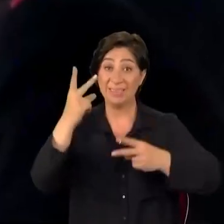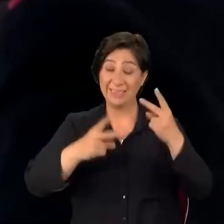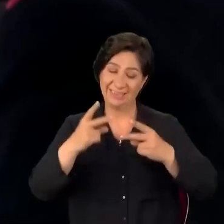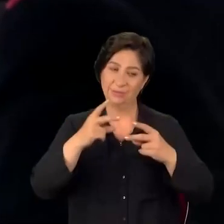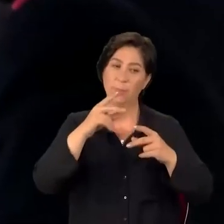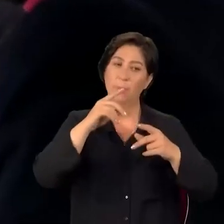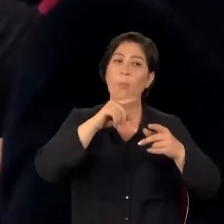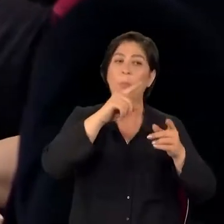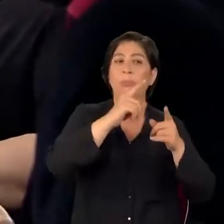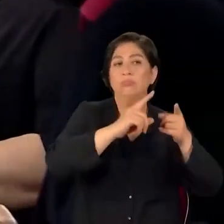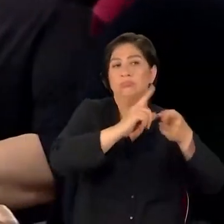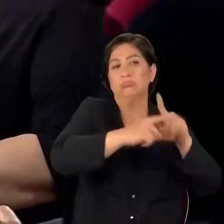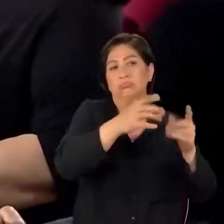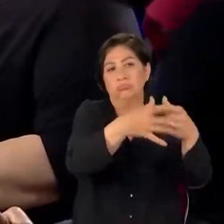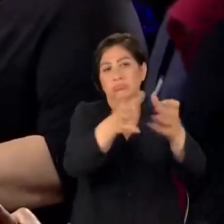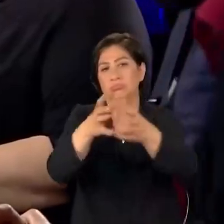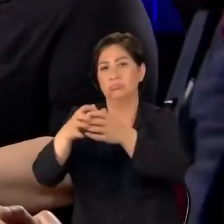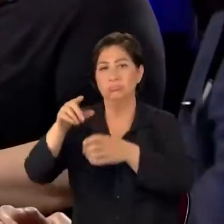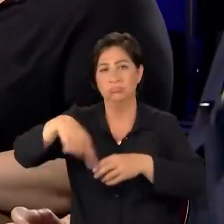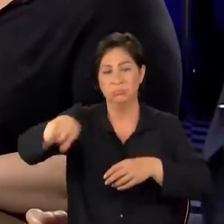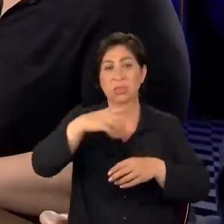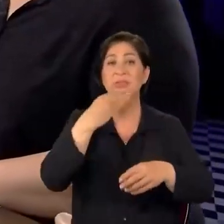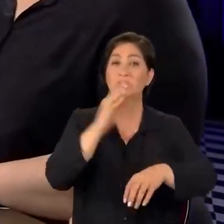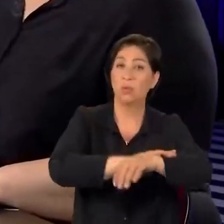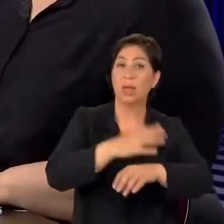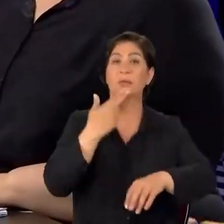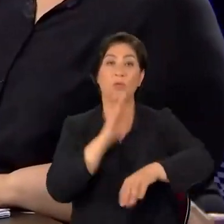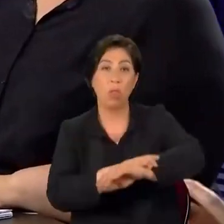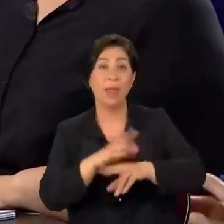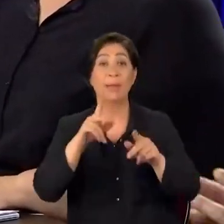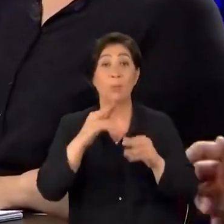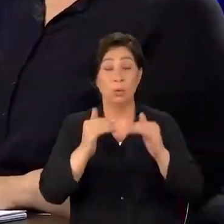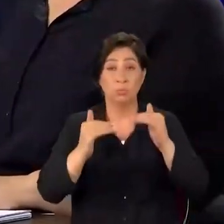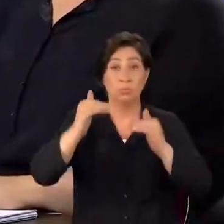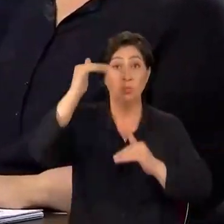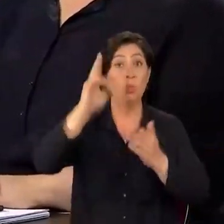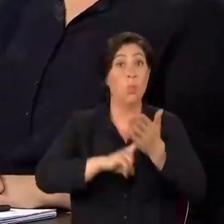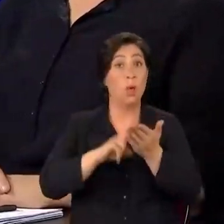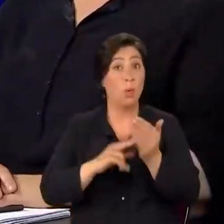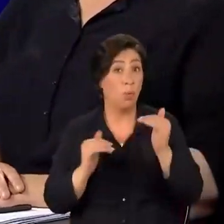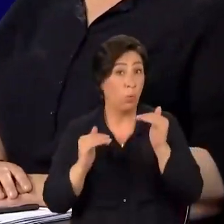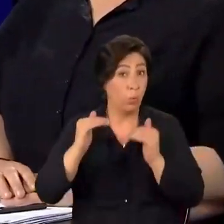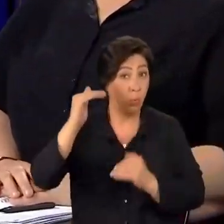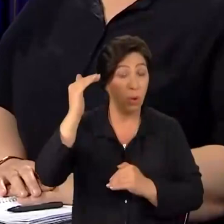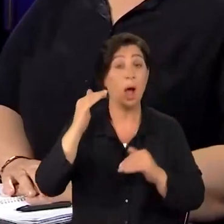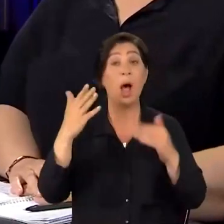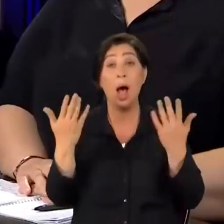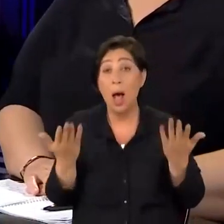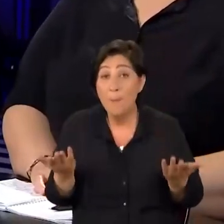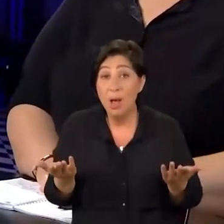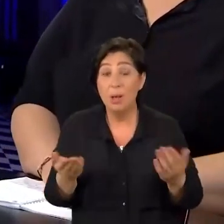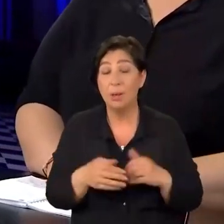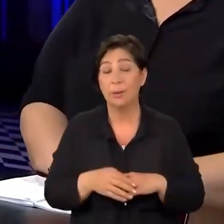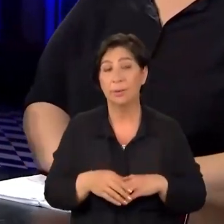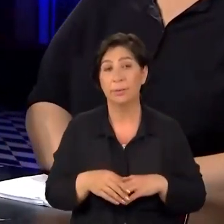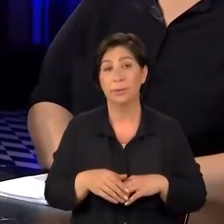takım siyasi partilerin bunlara sahip olması, yani işte gençlik kolları, kadın kolları bu kadar yüksek sayıda üyesi olması